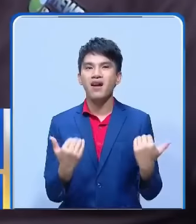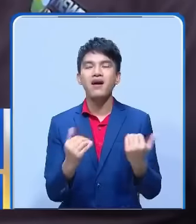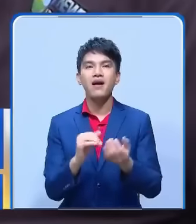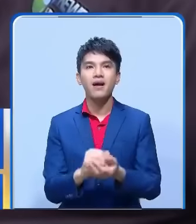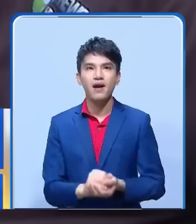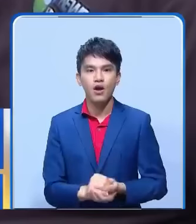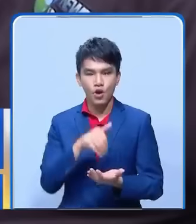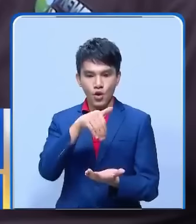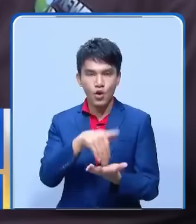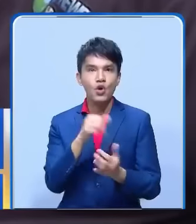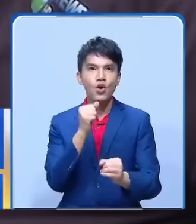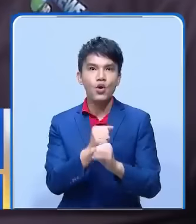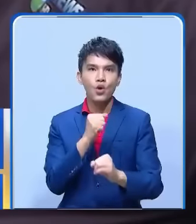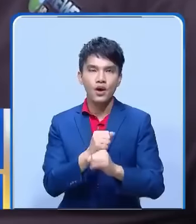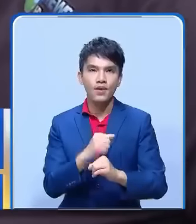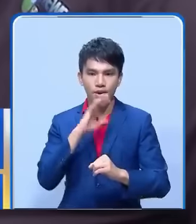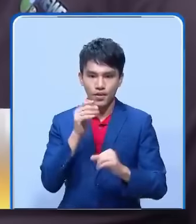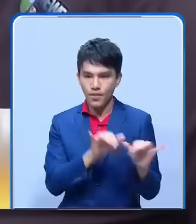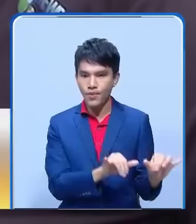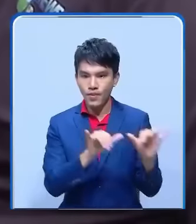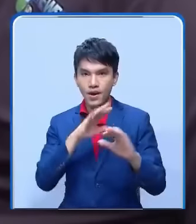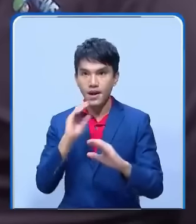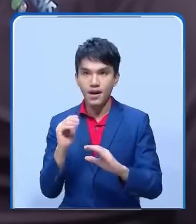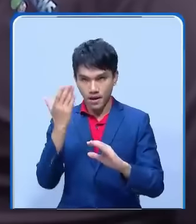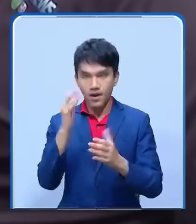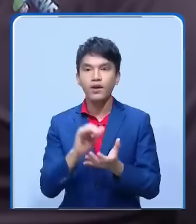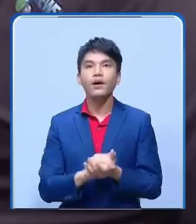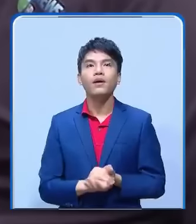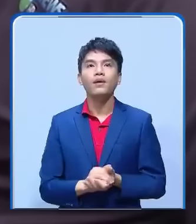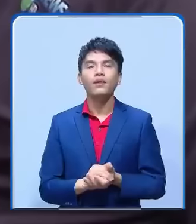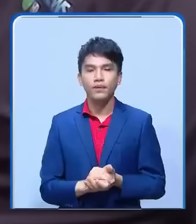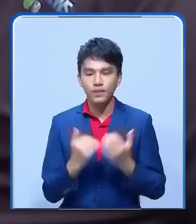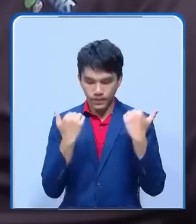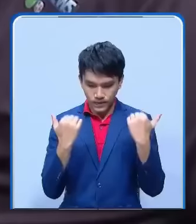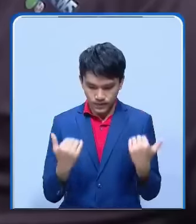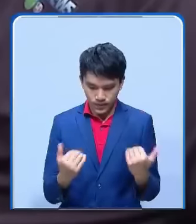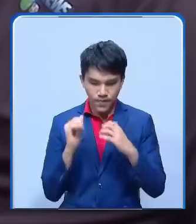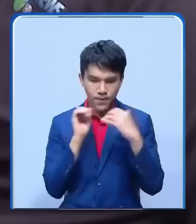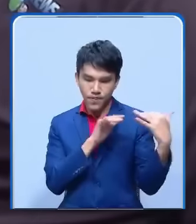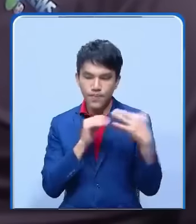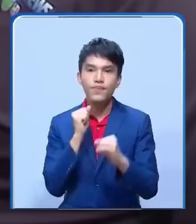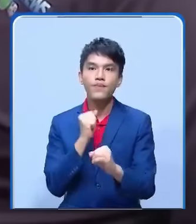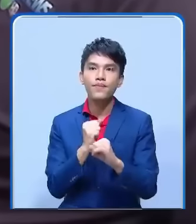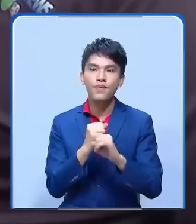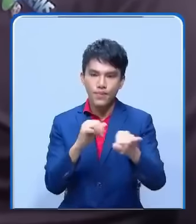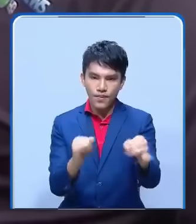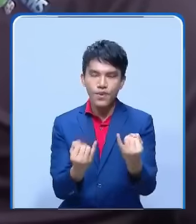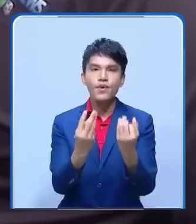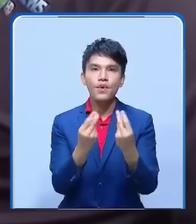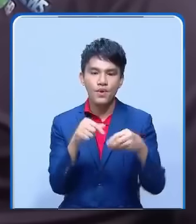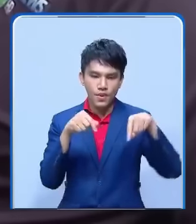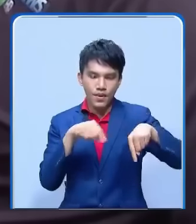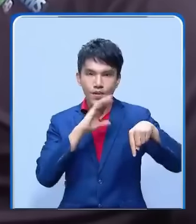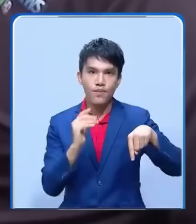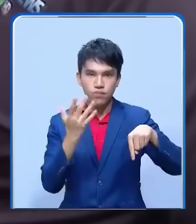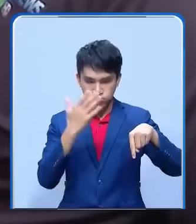ตั้งศูนย์บัญชาการแล้วก็ศูนย์อพยพข้างหลังนู้นะครับเบื้องต้นนะครับแล้วก็ประสานเจ้าของที่ด้านหลังนะครับ